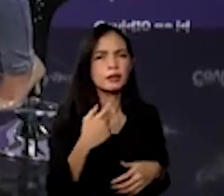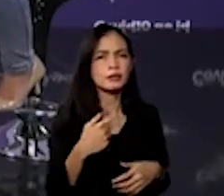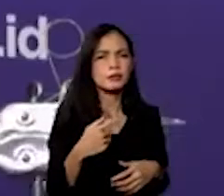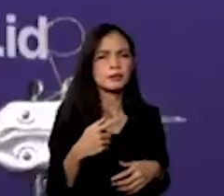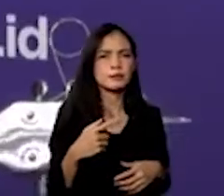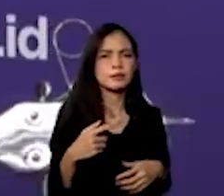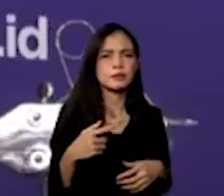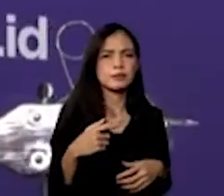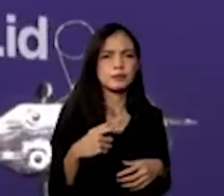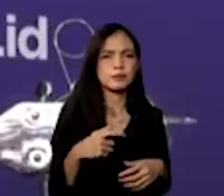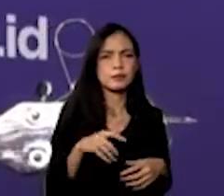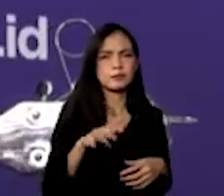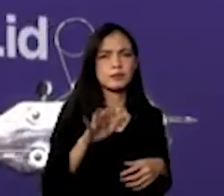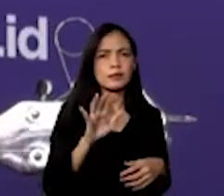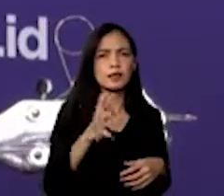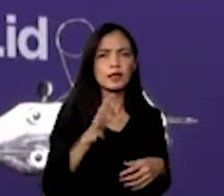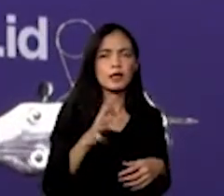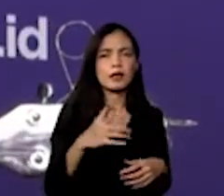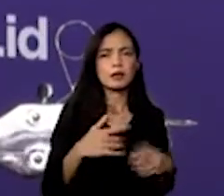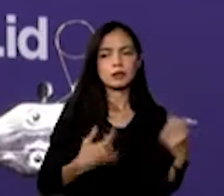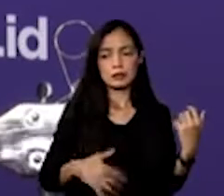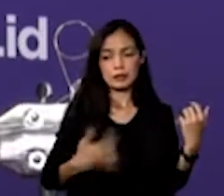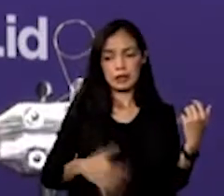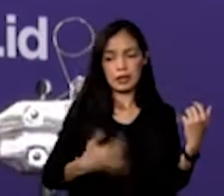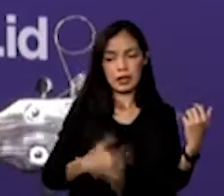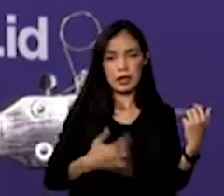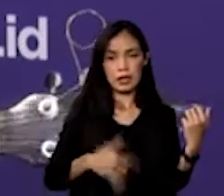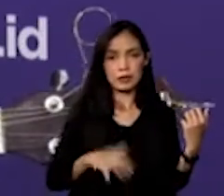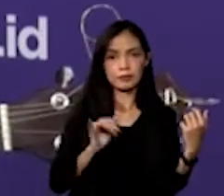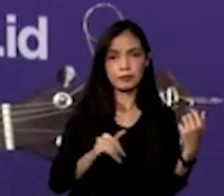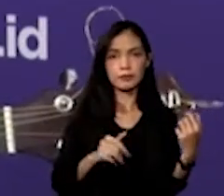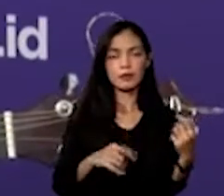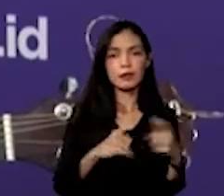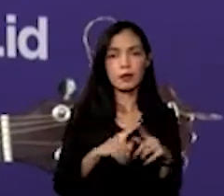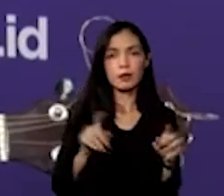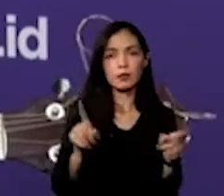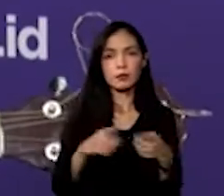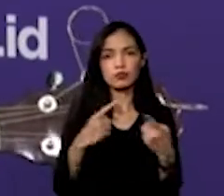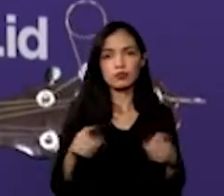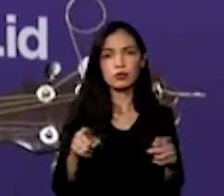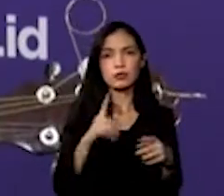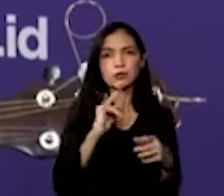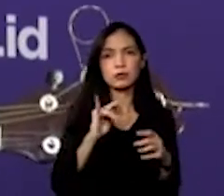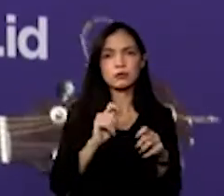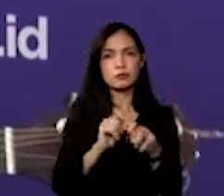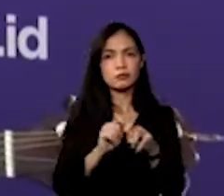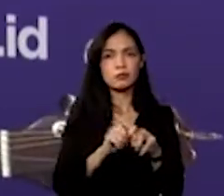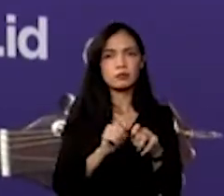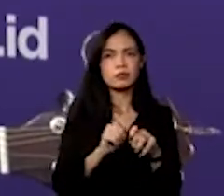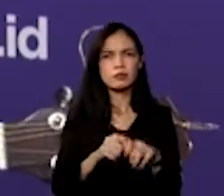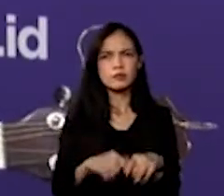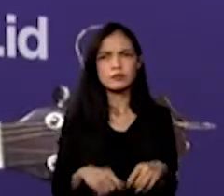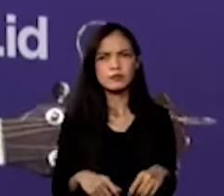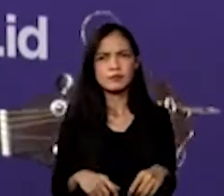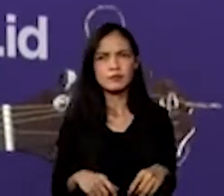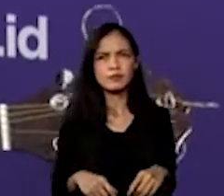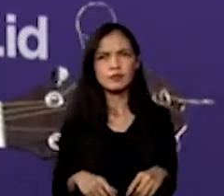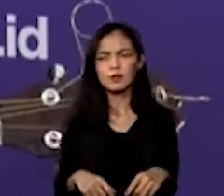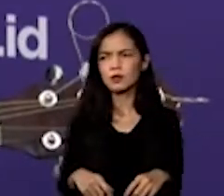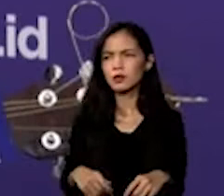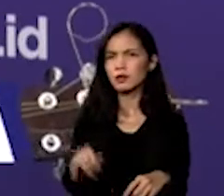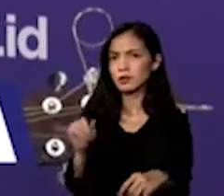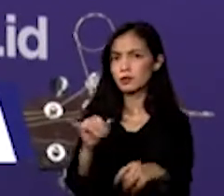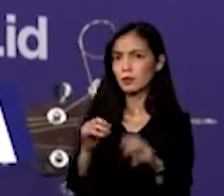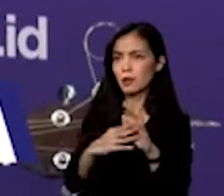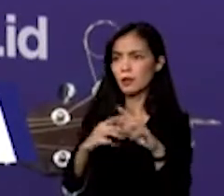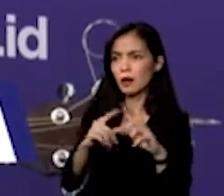sama sih Ya selain gitaris juga ee ngarasemain musik ngasemen buat musik Maulana juga Oh bareng bareng nih